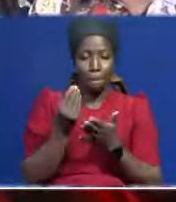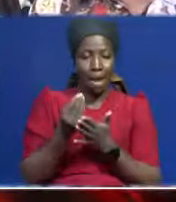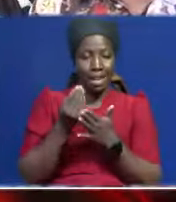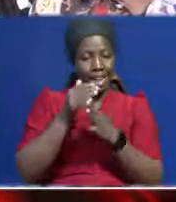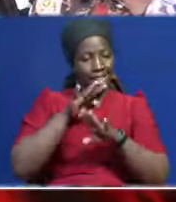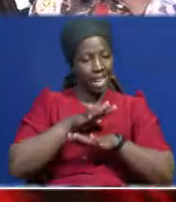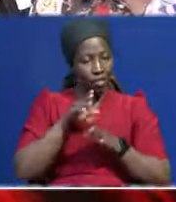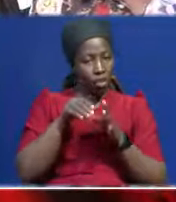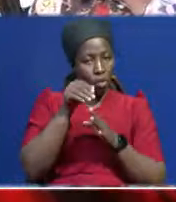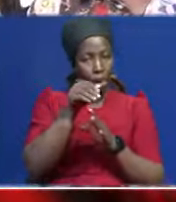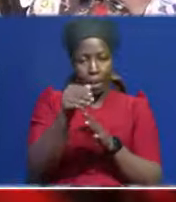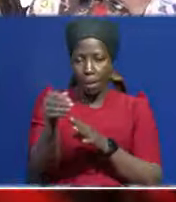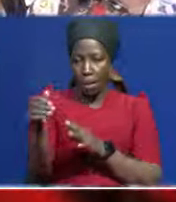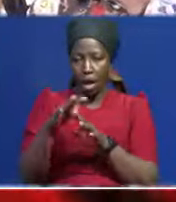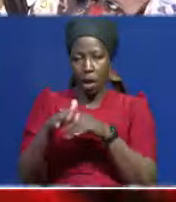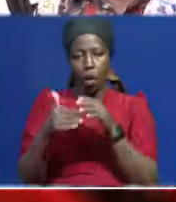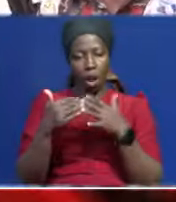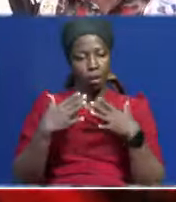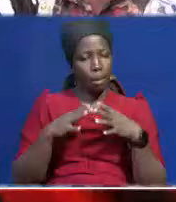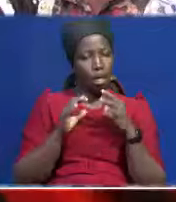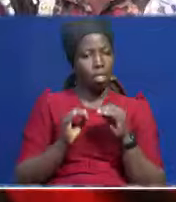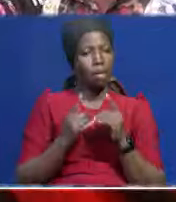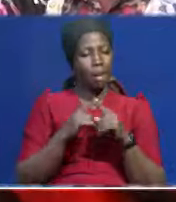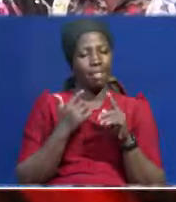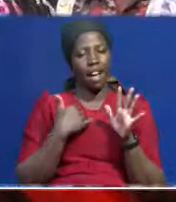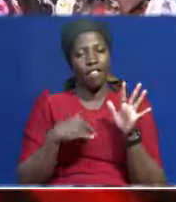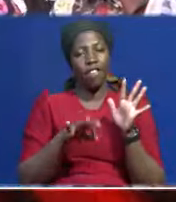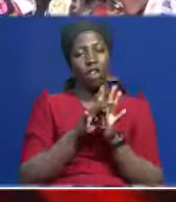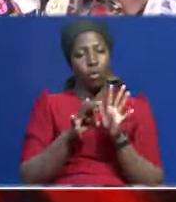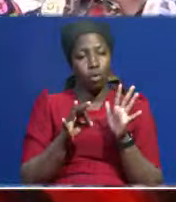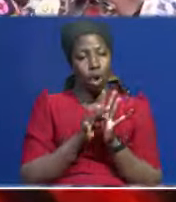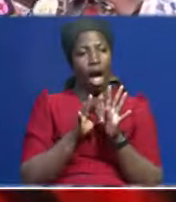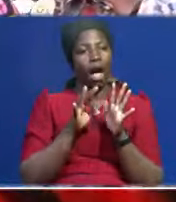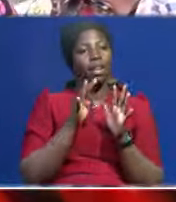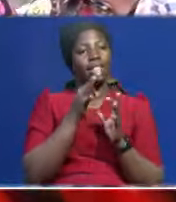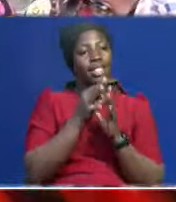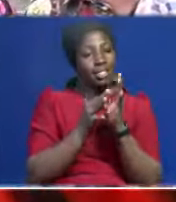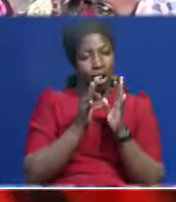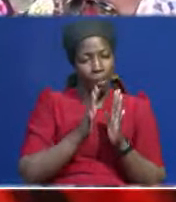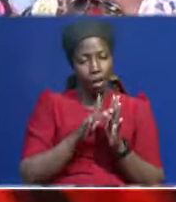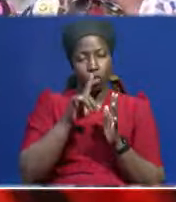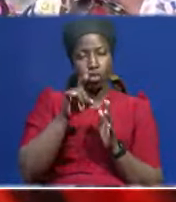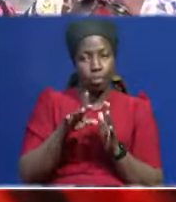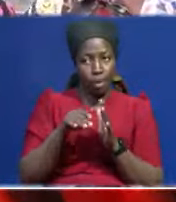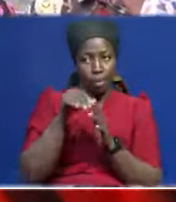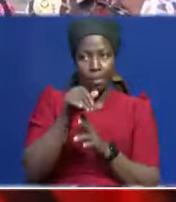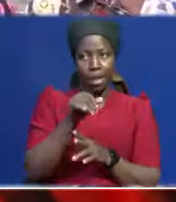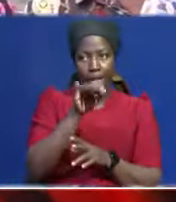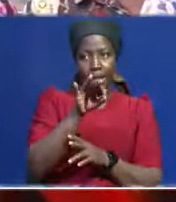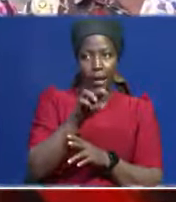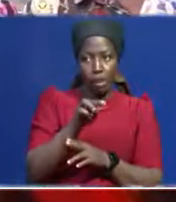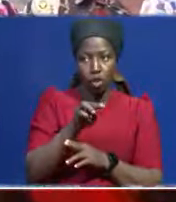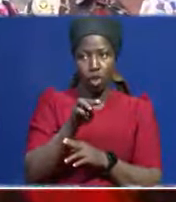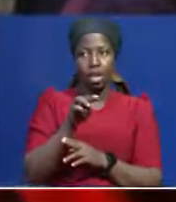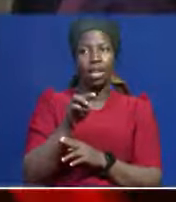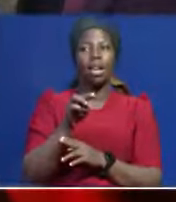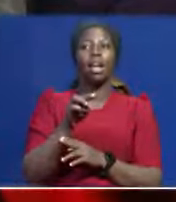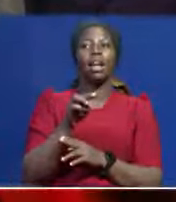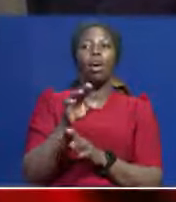Lakini wako na formula ambayo watu watapatiwa kama ni milioni, mtu anafaa alipo milioni 3 ama milioni 5 atalipwa kiasi.